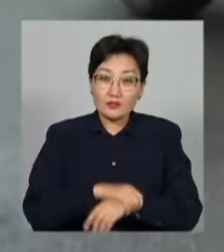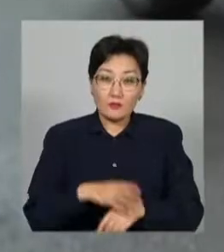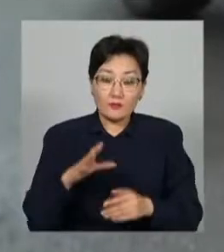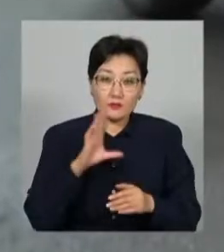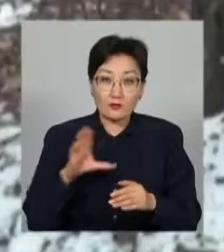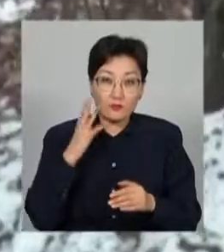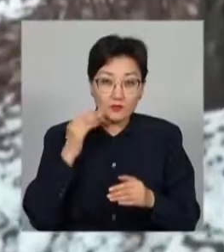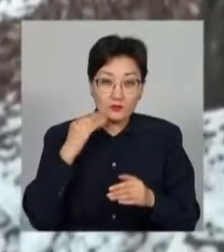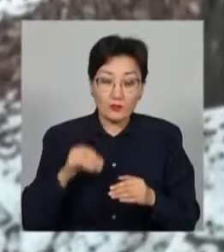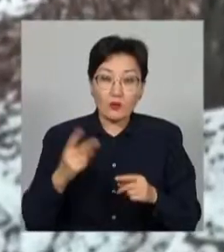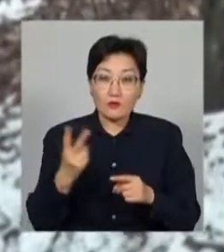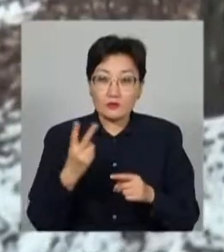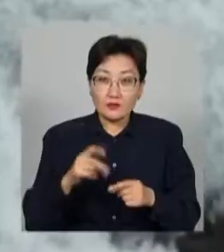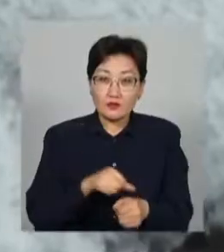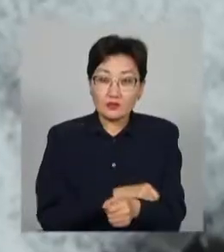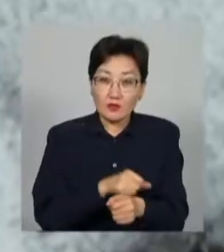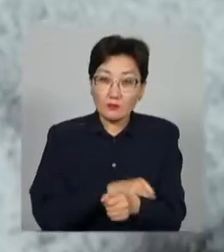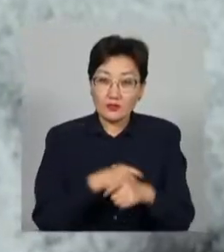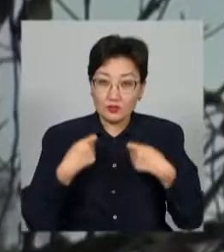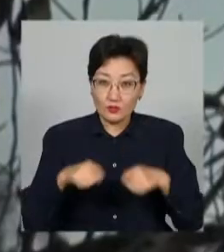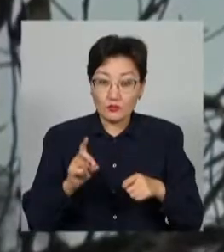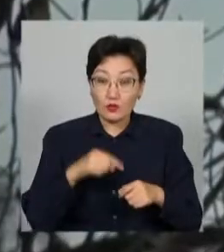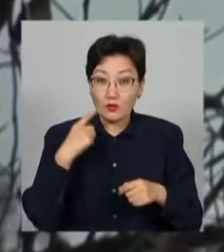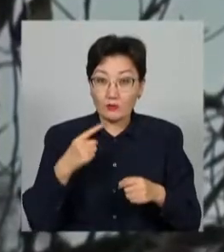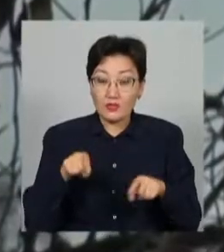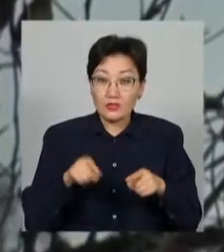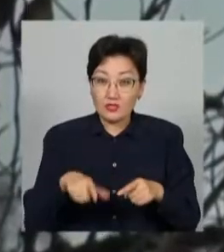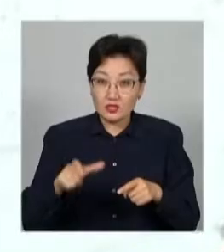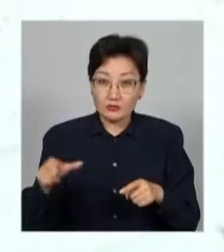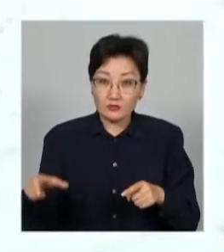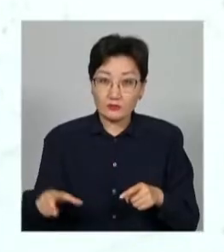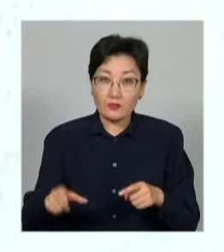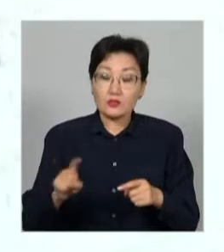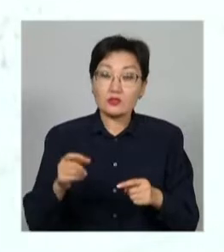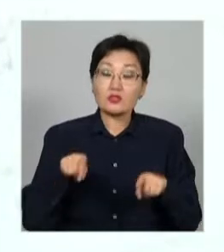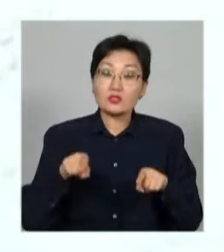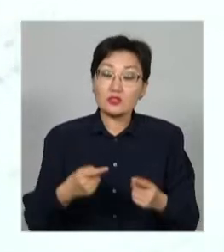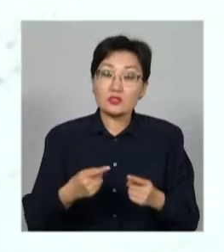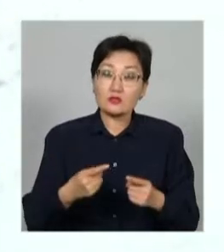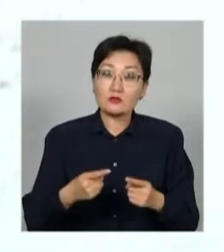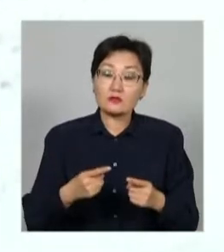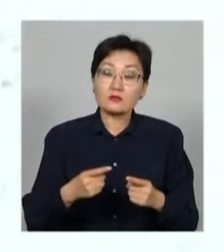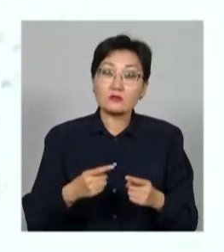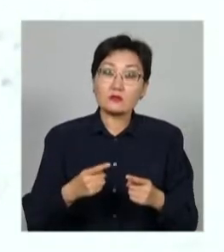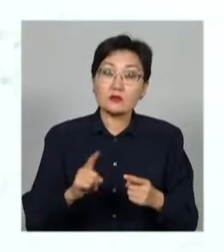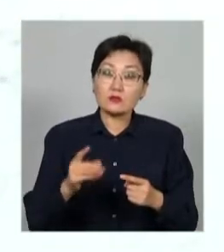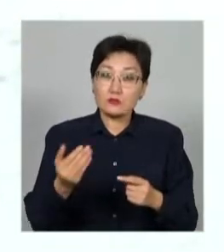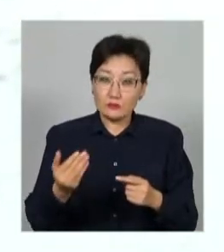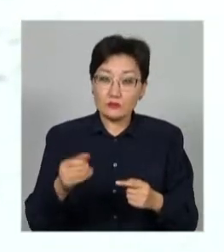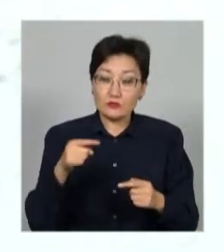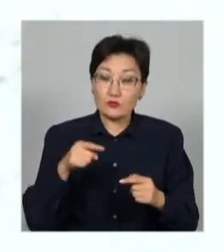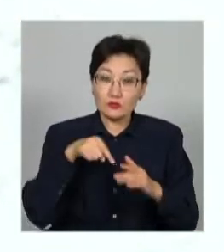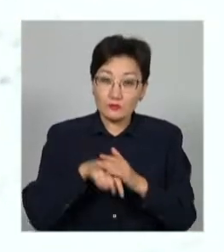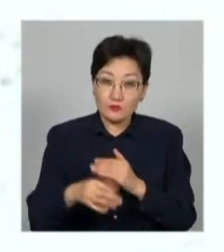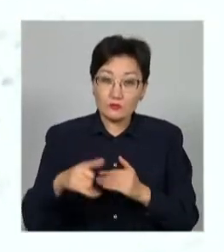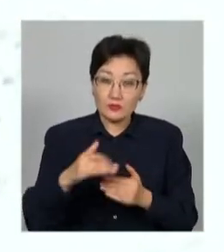Алматы задержали пару наркозакладчиков. Что говорят задержанные? За что задержаны? За то, что в сумке